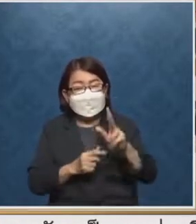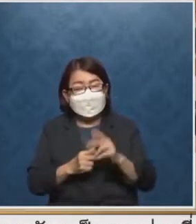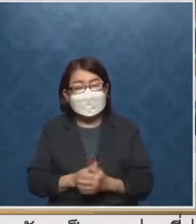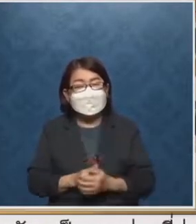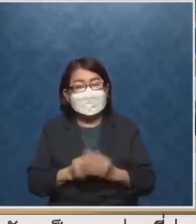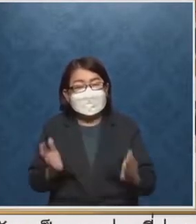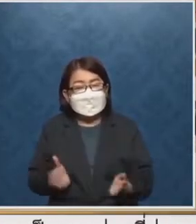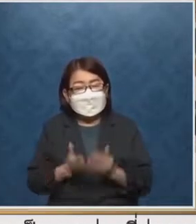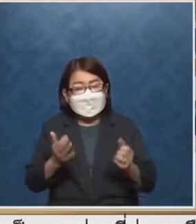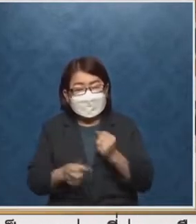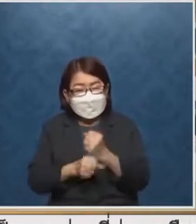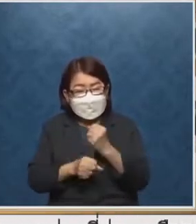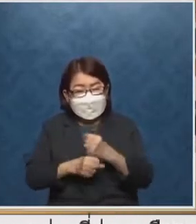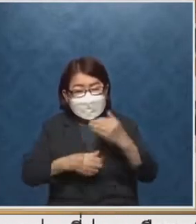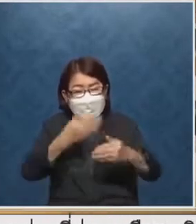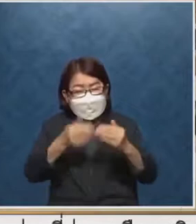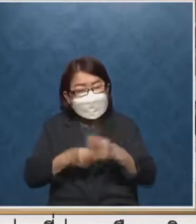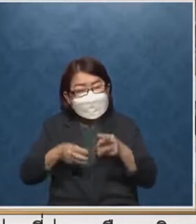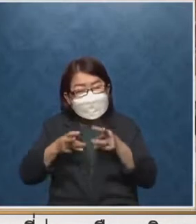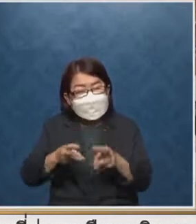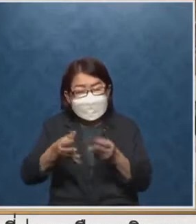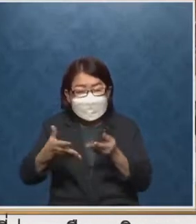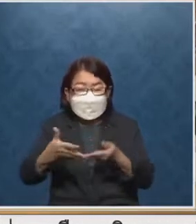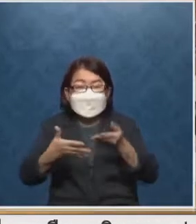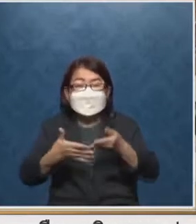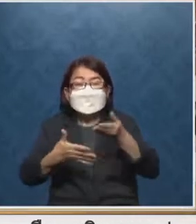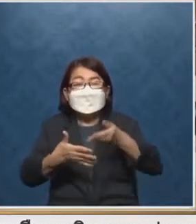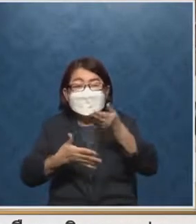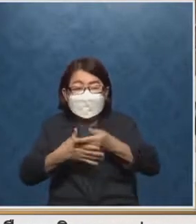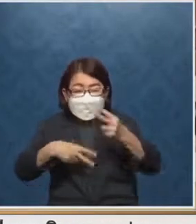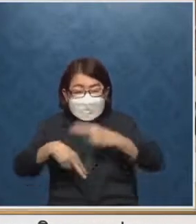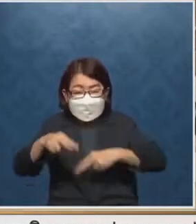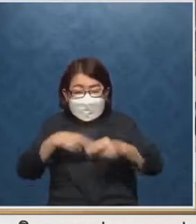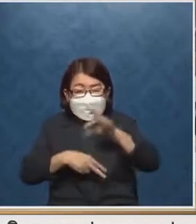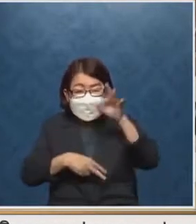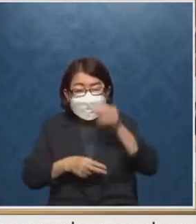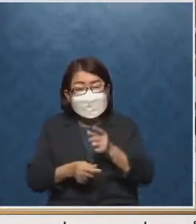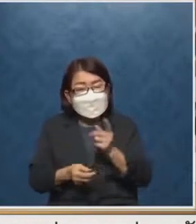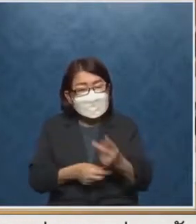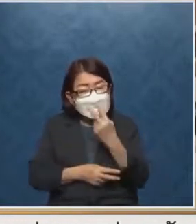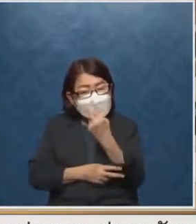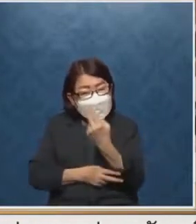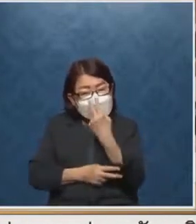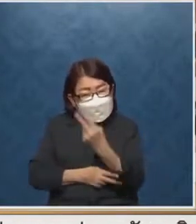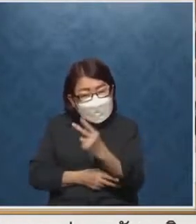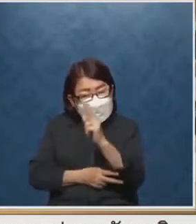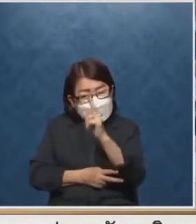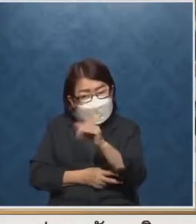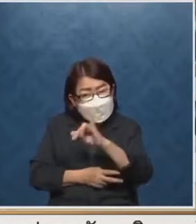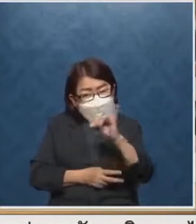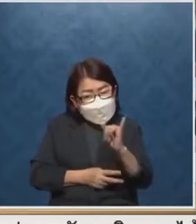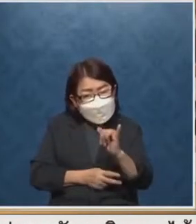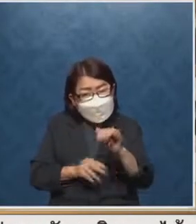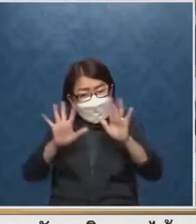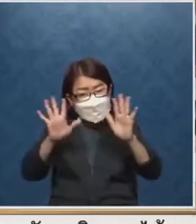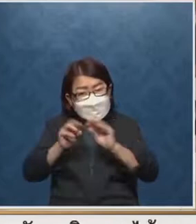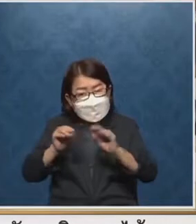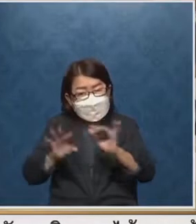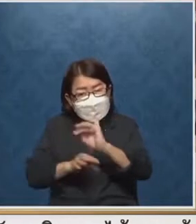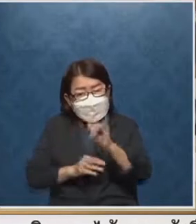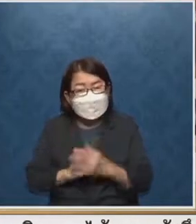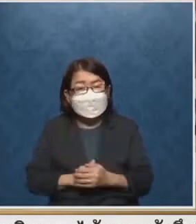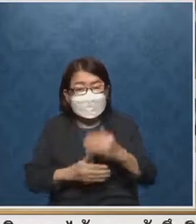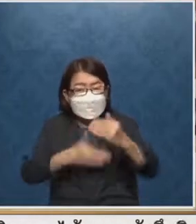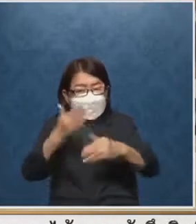งเสริมและพัฒนากลไกกระบวนการคัดกรองการเฝ้าระวังสื่อที่ไม่ปลอดภัยไม่สร้างสรรค์ส่งเ